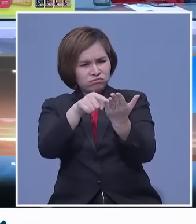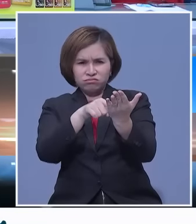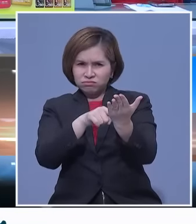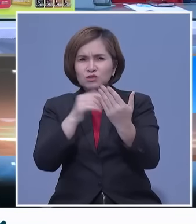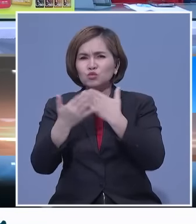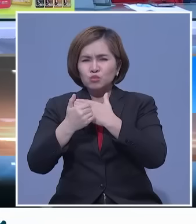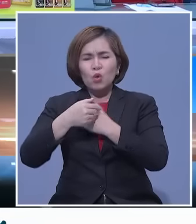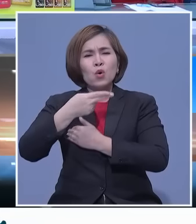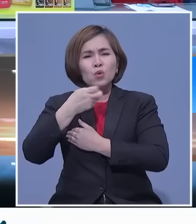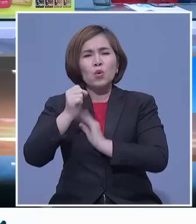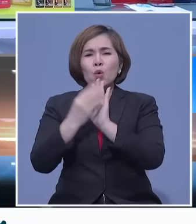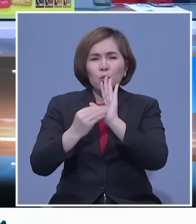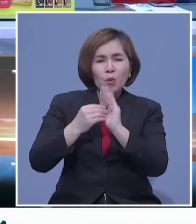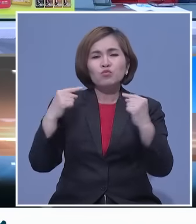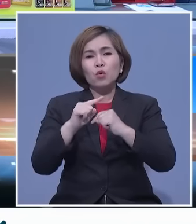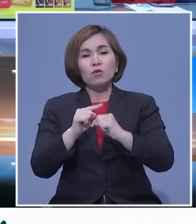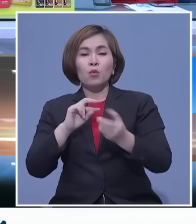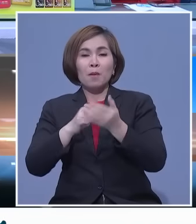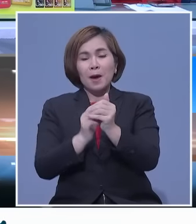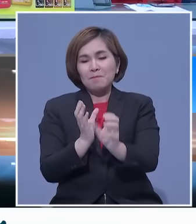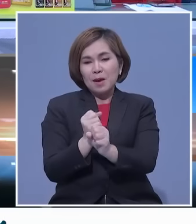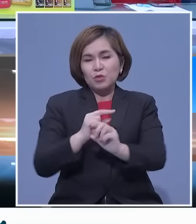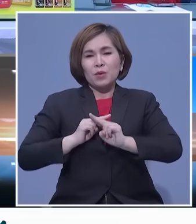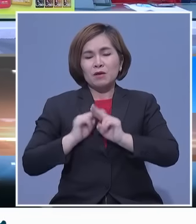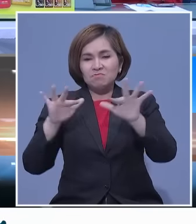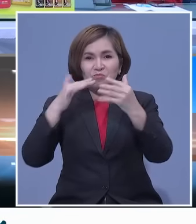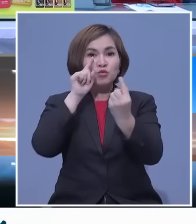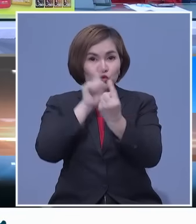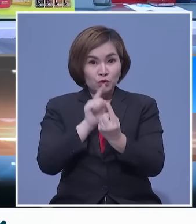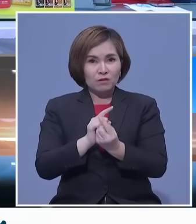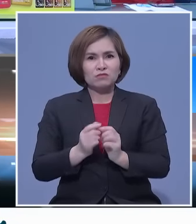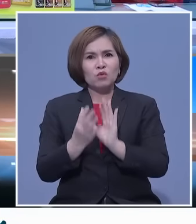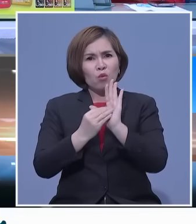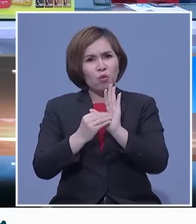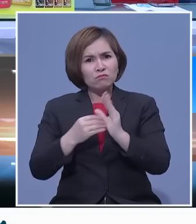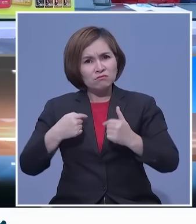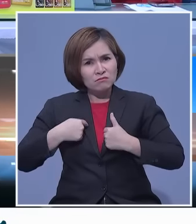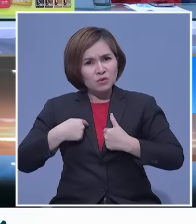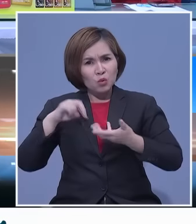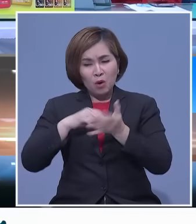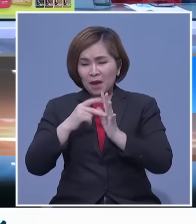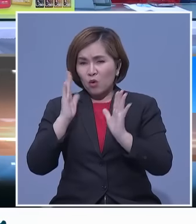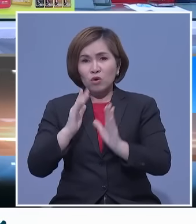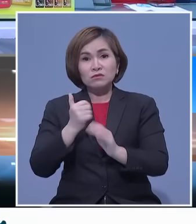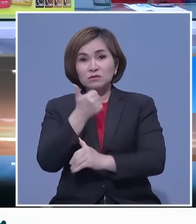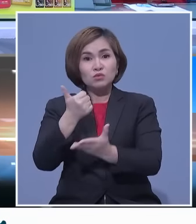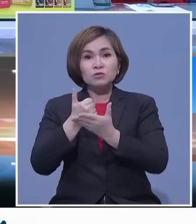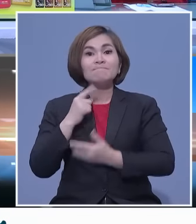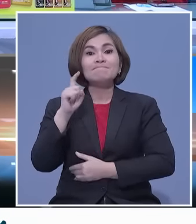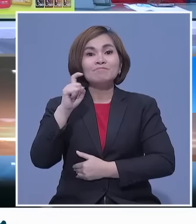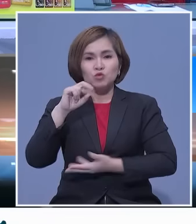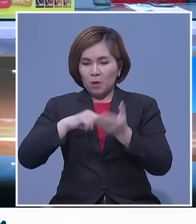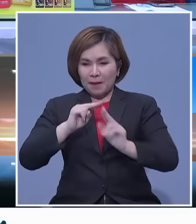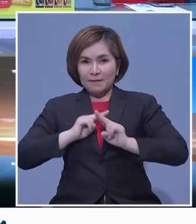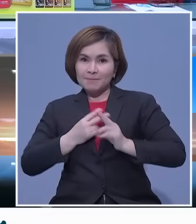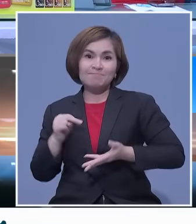ยมาอบรมการสร้างตัวตนมซึ่งอันนี้ก็เป็นคำถามว่าตัวตนเราใครจะสร้างให้ได้นะอาจารย์ก็ถามกลับไป